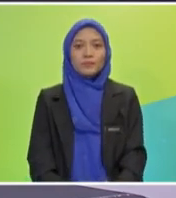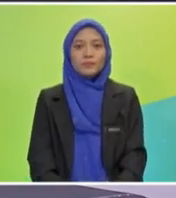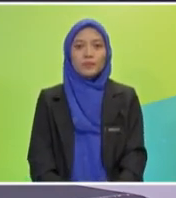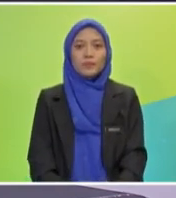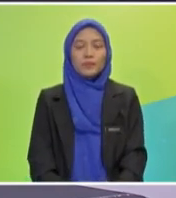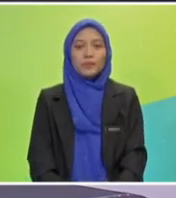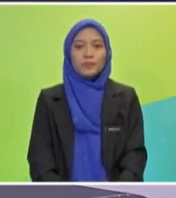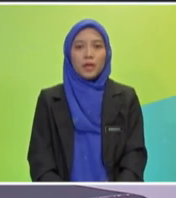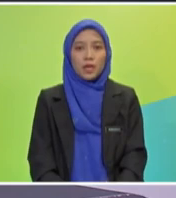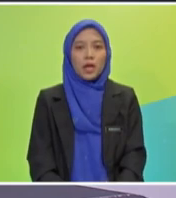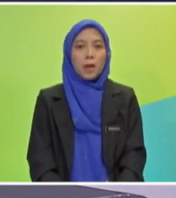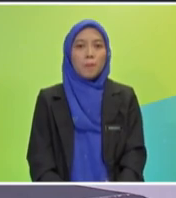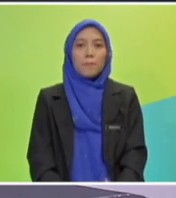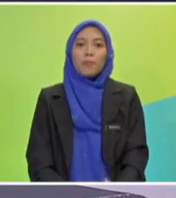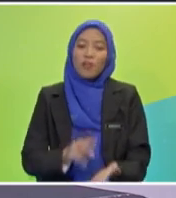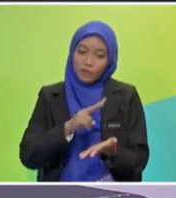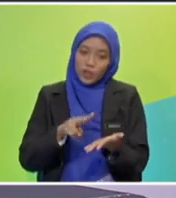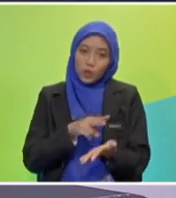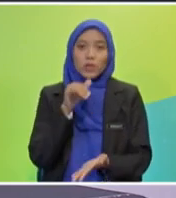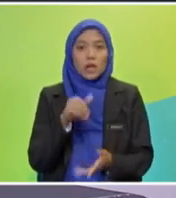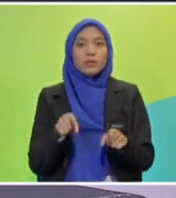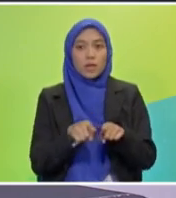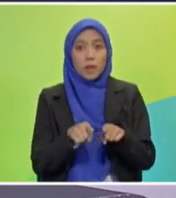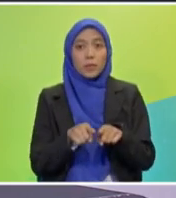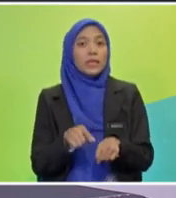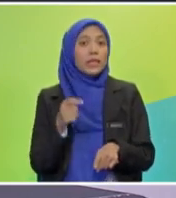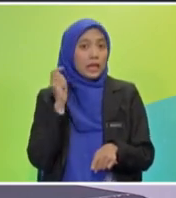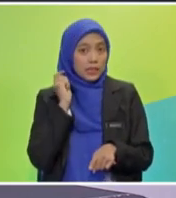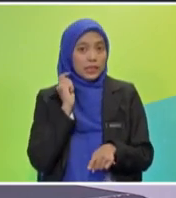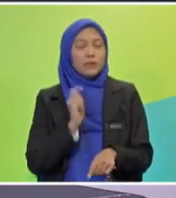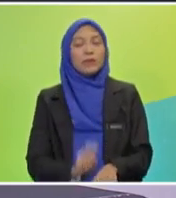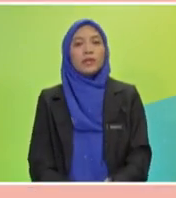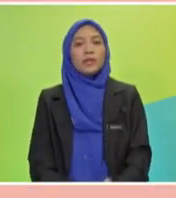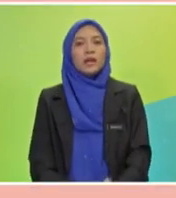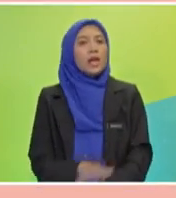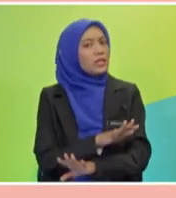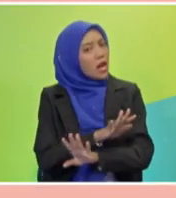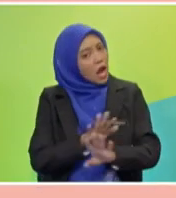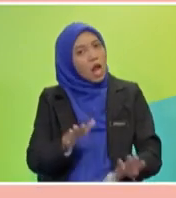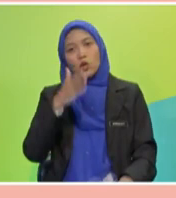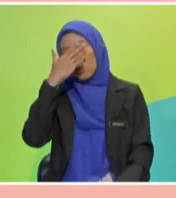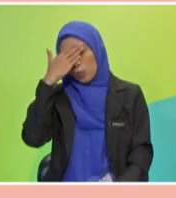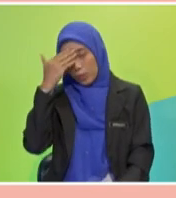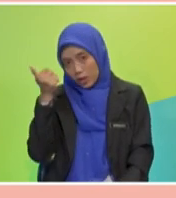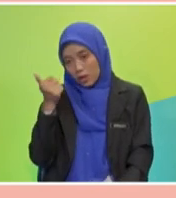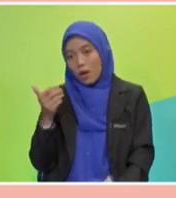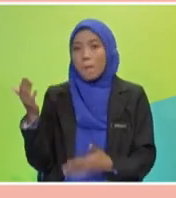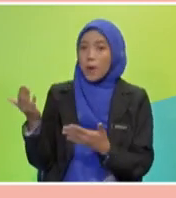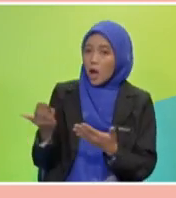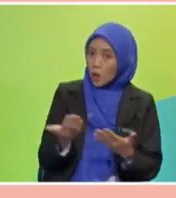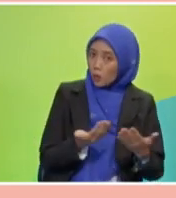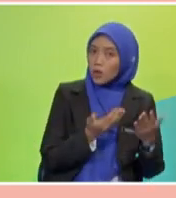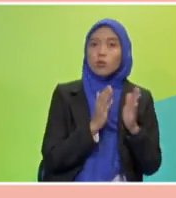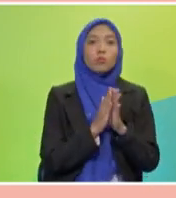Masih tentang video tadi ya, Mira. Kata Cassandra, "Jangan lupa bawa buku